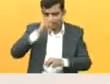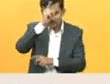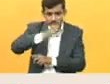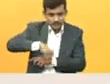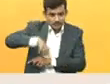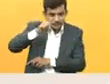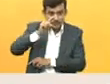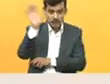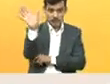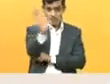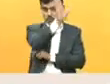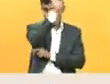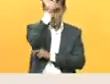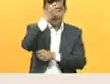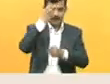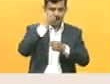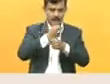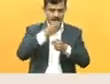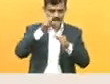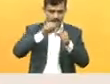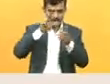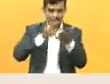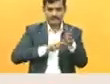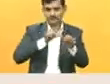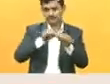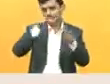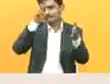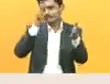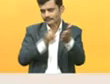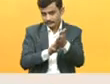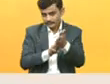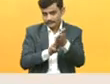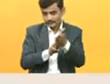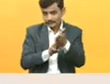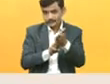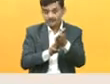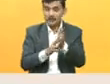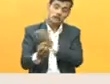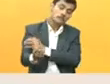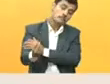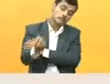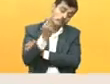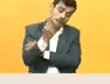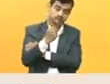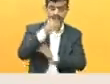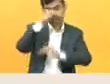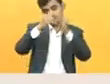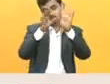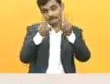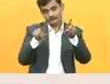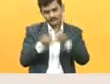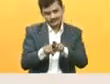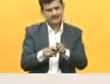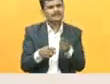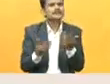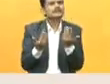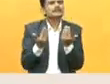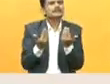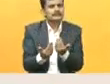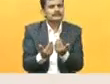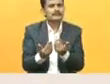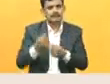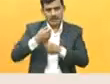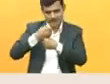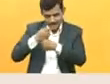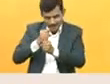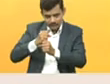के गगनयान मिशन और भविष्य के स्पेस स्टेशन को मजबूती देगी। इससे